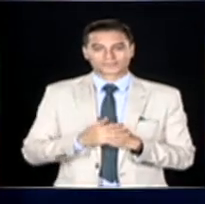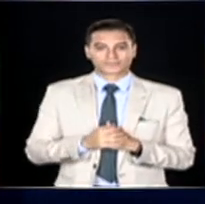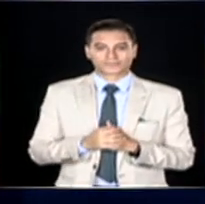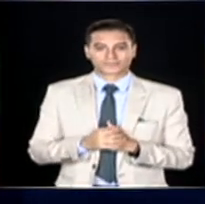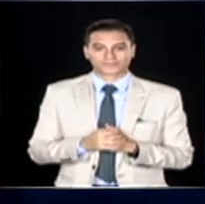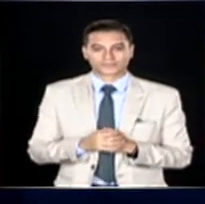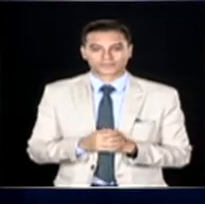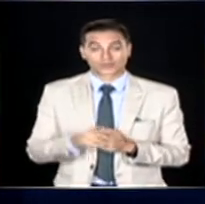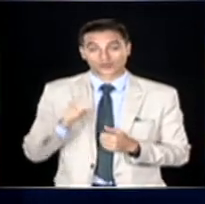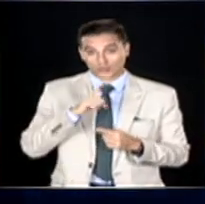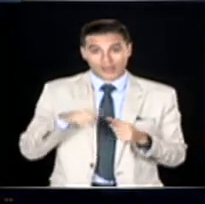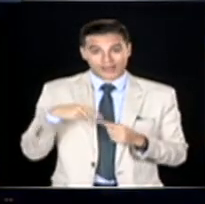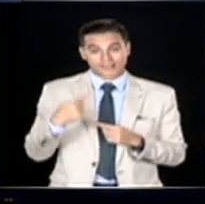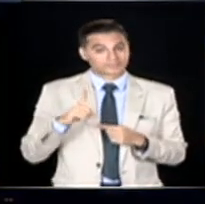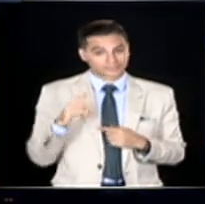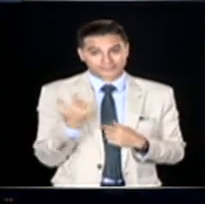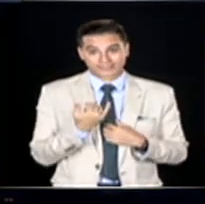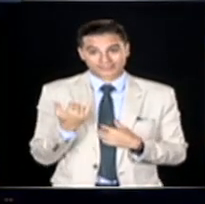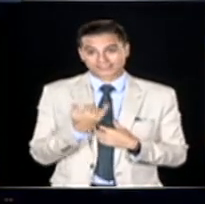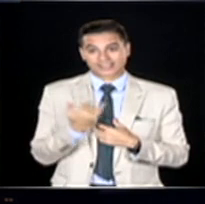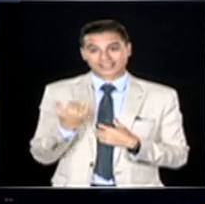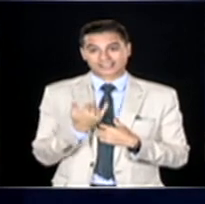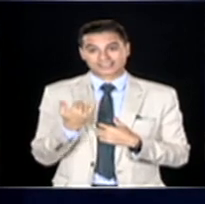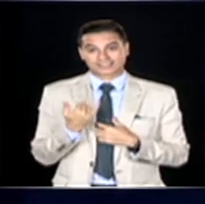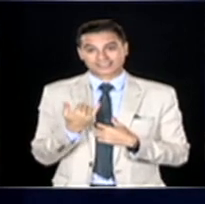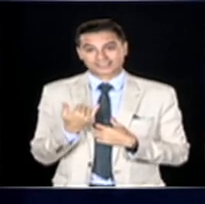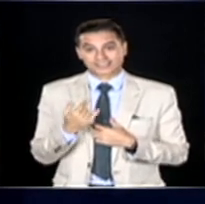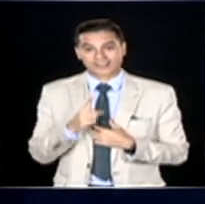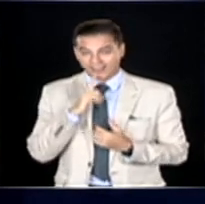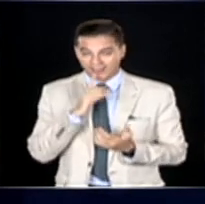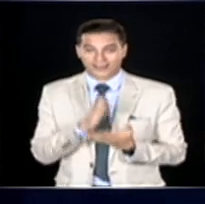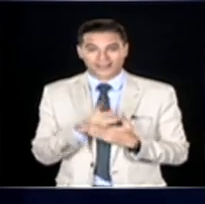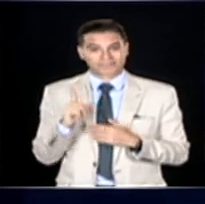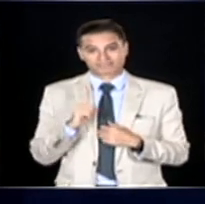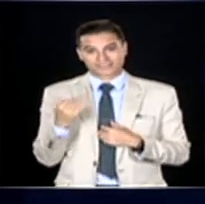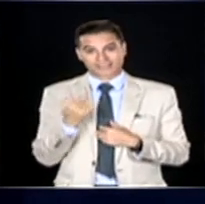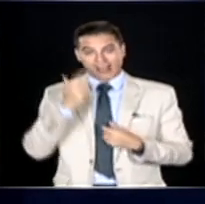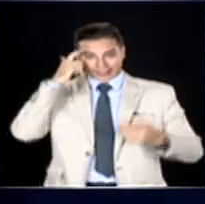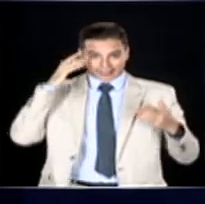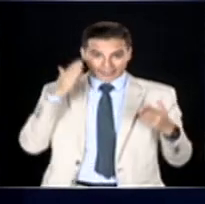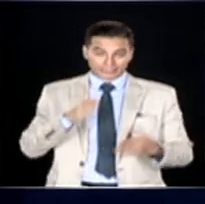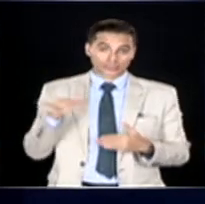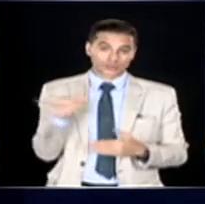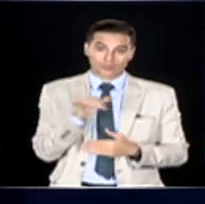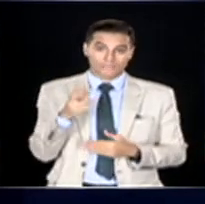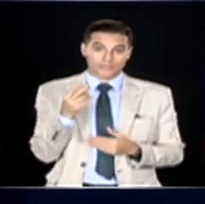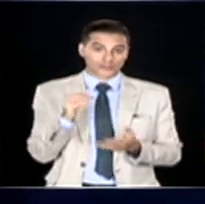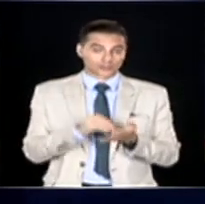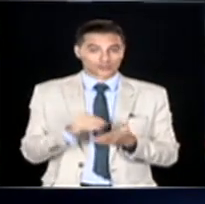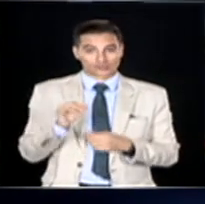السؤال اللي جاي مش سهل. على بركة الله. فعلا مش سهل. تركيز وعشرين